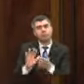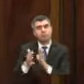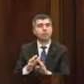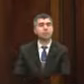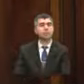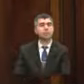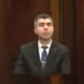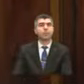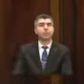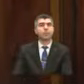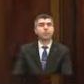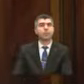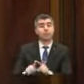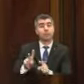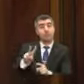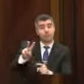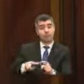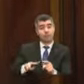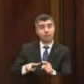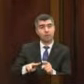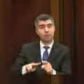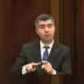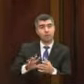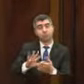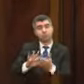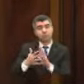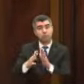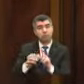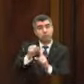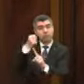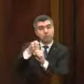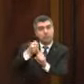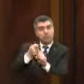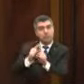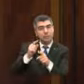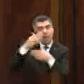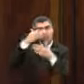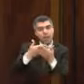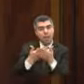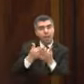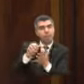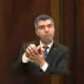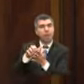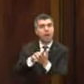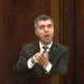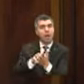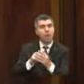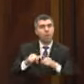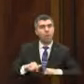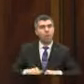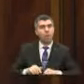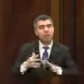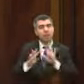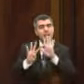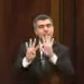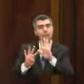أنه الواقع هو أنه سكال البادية المغربية والمجهودات اللي قامت بها الدولة ووزارة الفلاحة في هذا الباب يالله وصلت